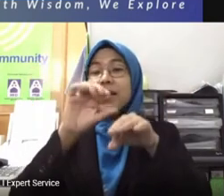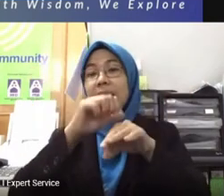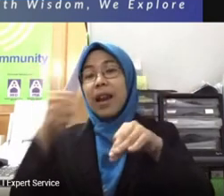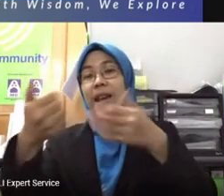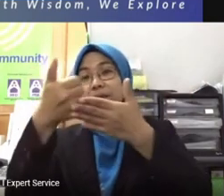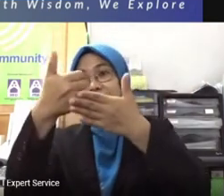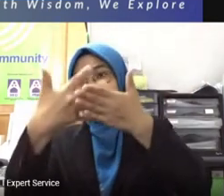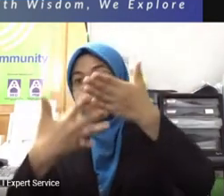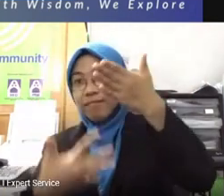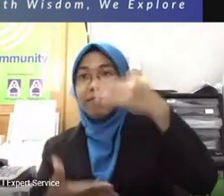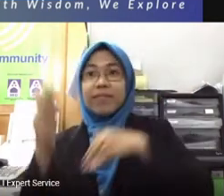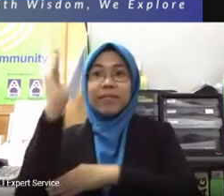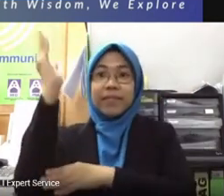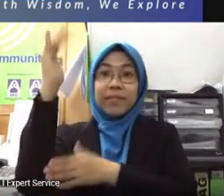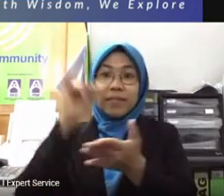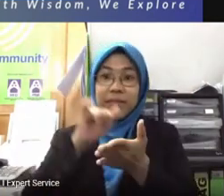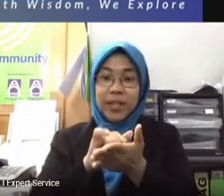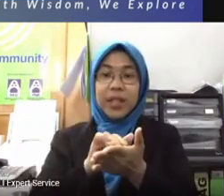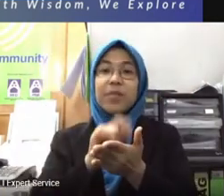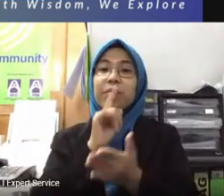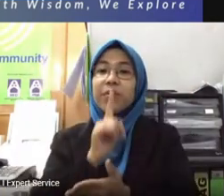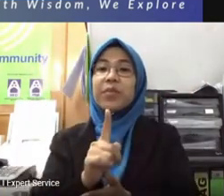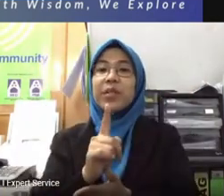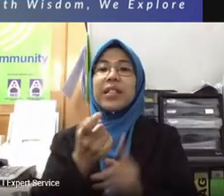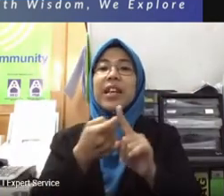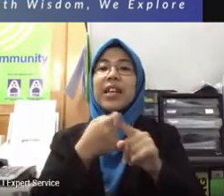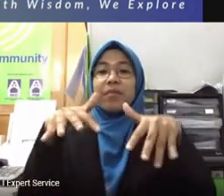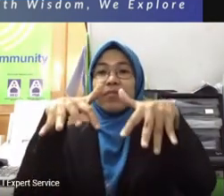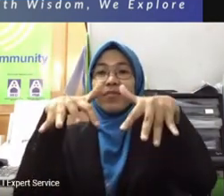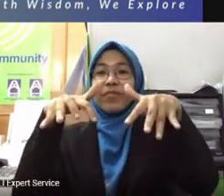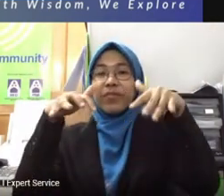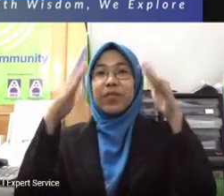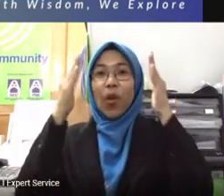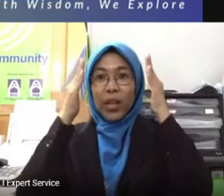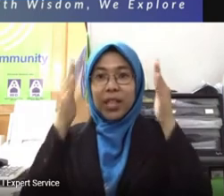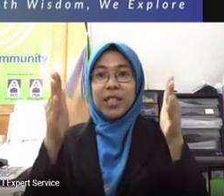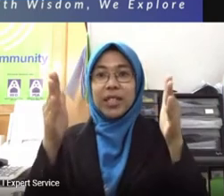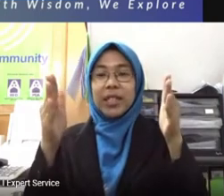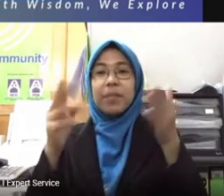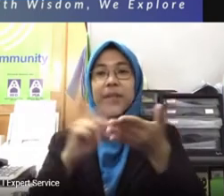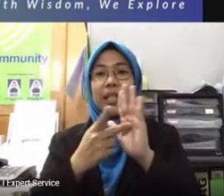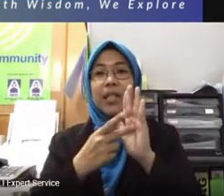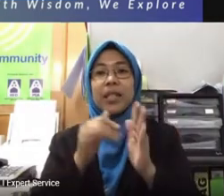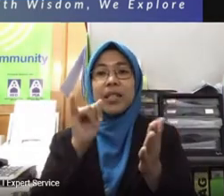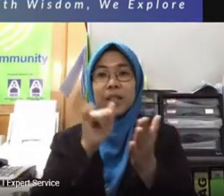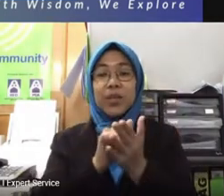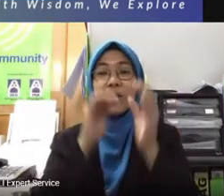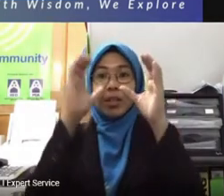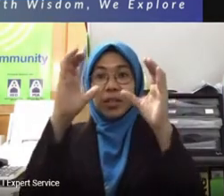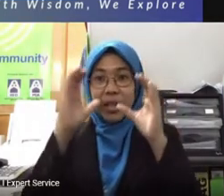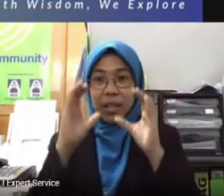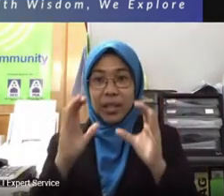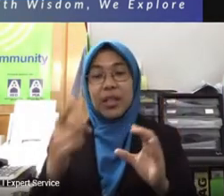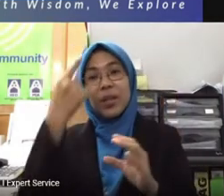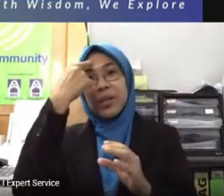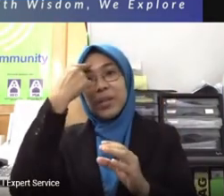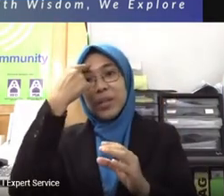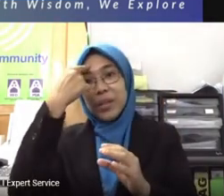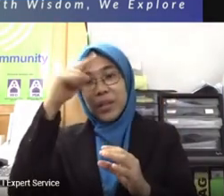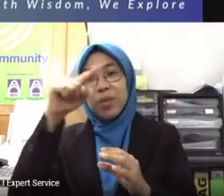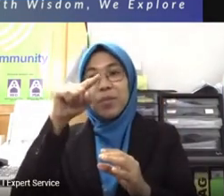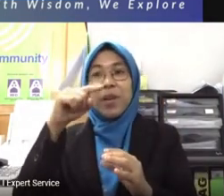ataupun isi apa yang kita nak sampaikan adalah audience attention. Jadi salah satu cara untuk